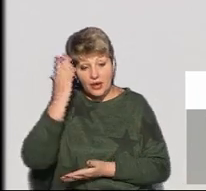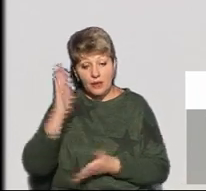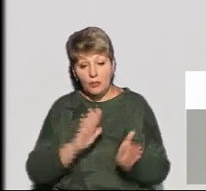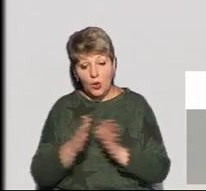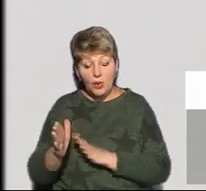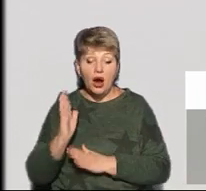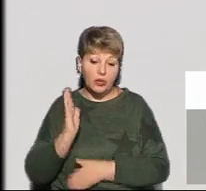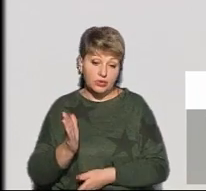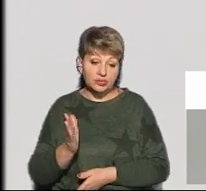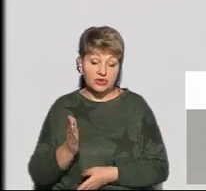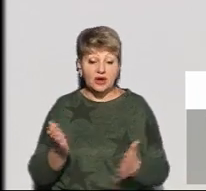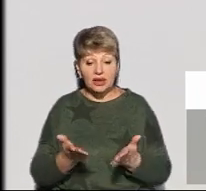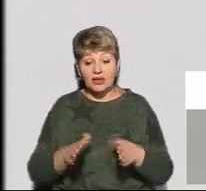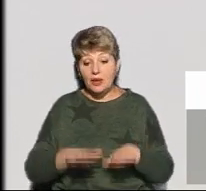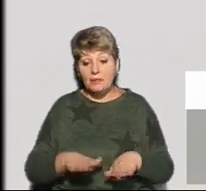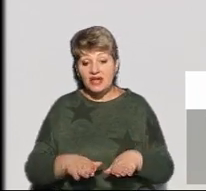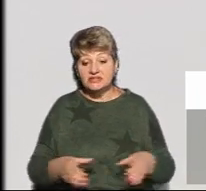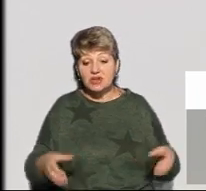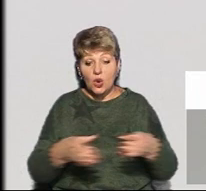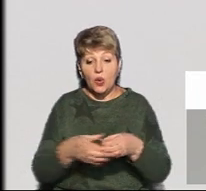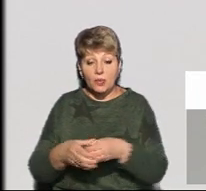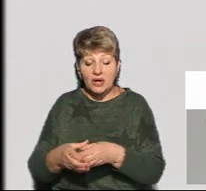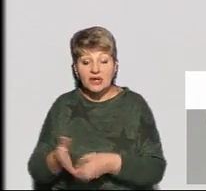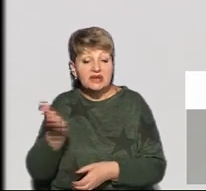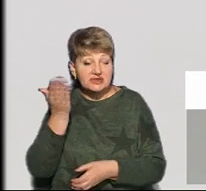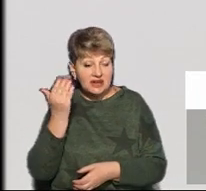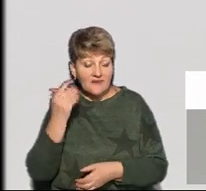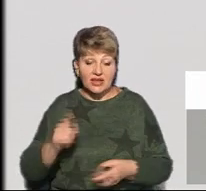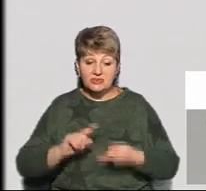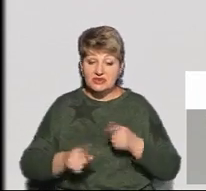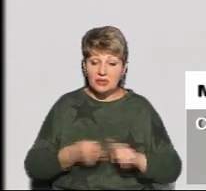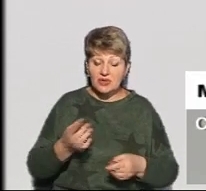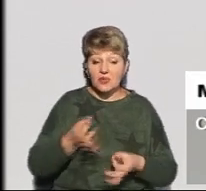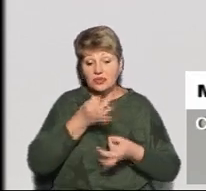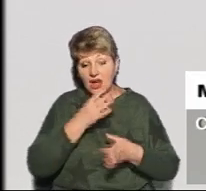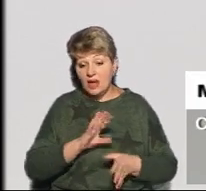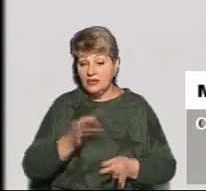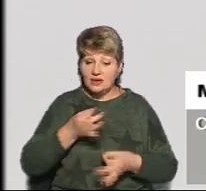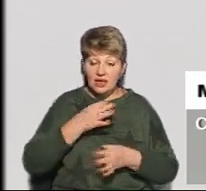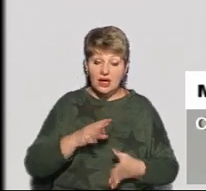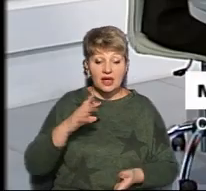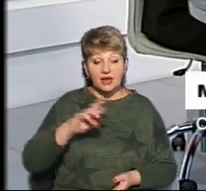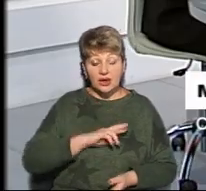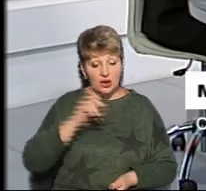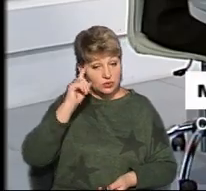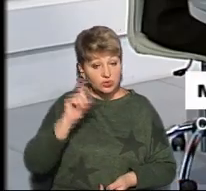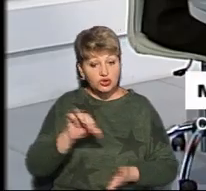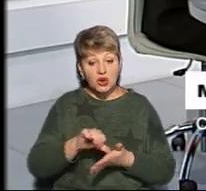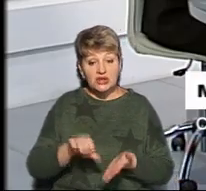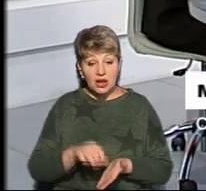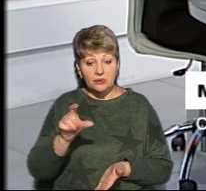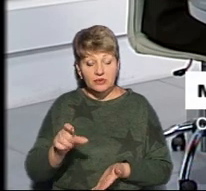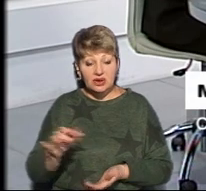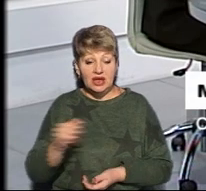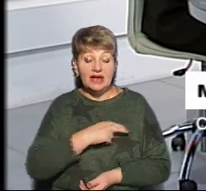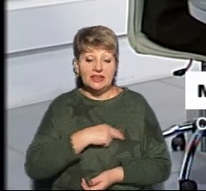а буде виключно якісь місцеві коаліції з давніми зв'язками, антипатіями, симпатіями. Я думаю, що Смілян, і, зокрема,